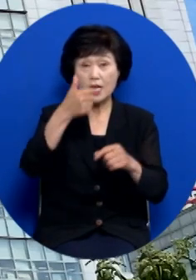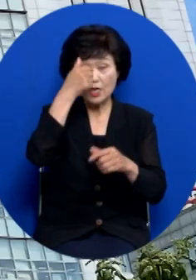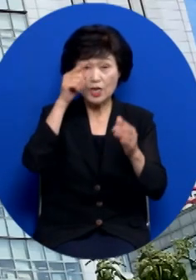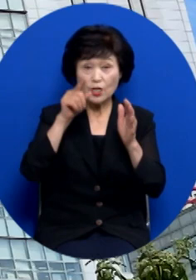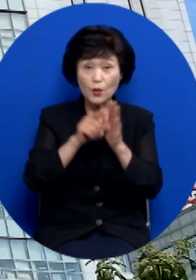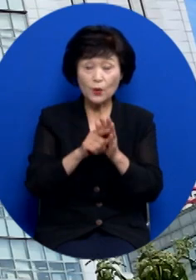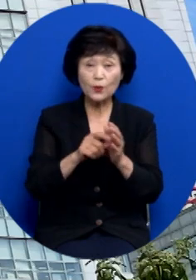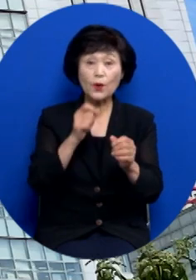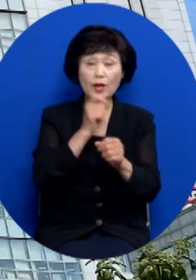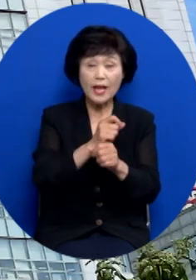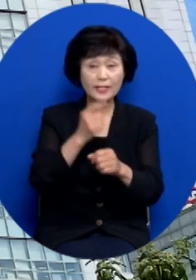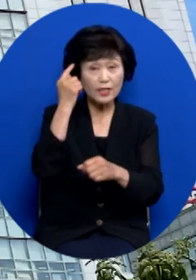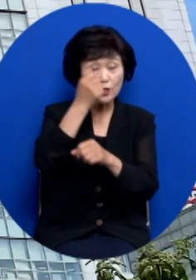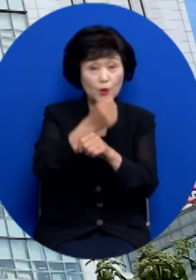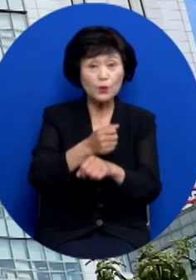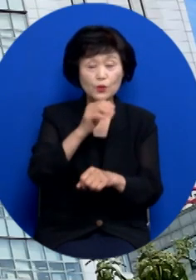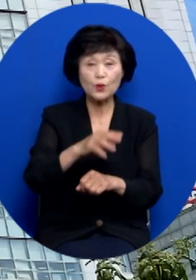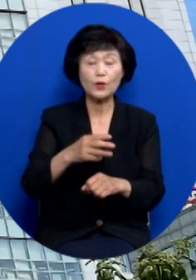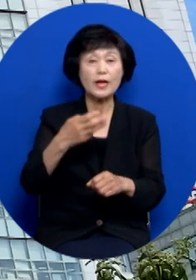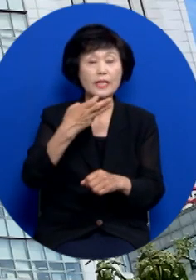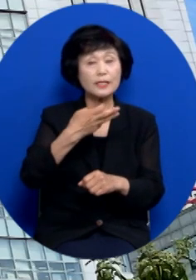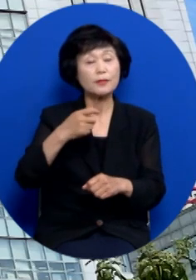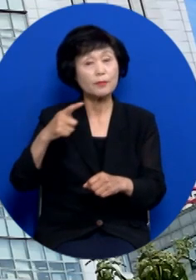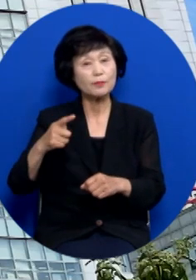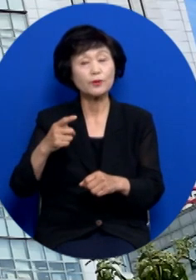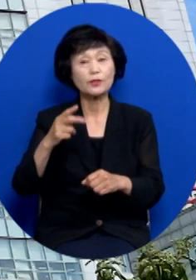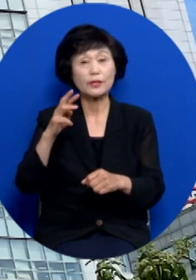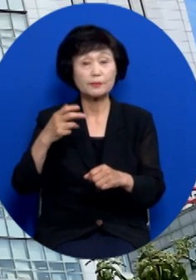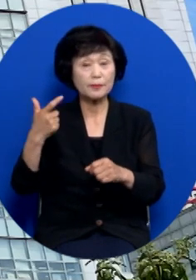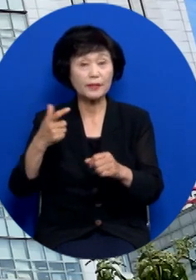기독교 행정연구소가 오늘 13일부터 27일까지의